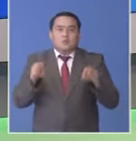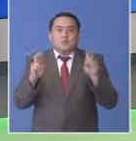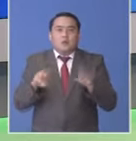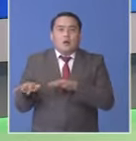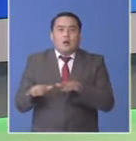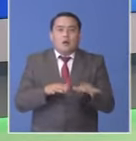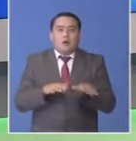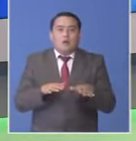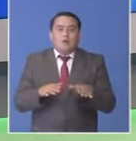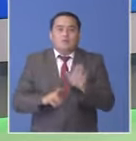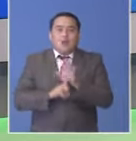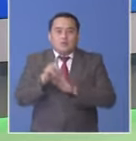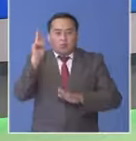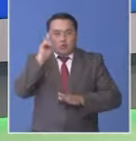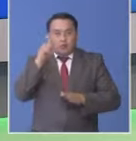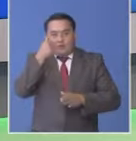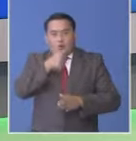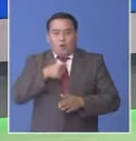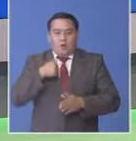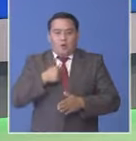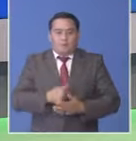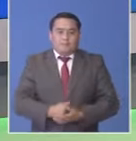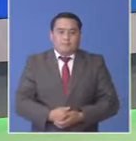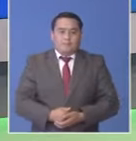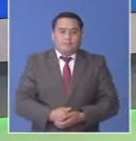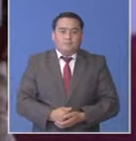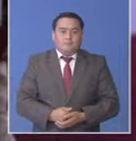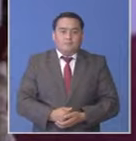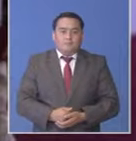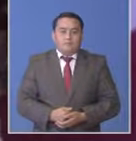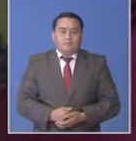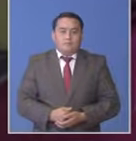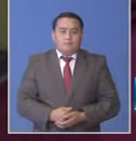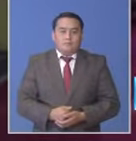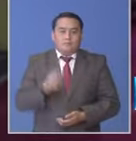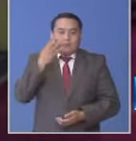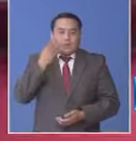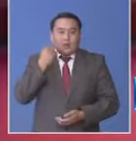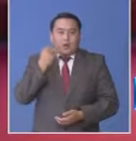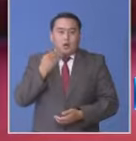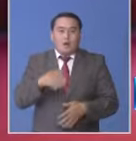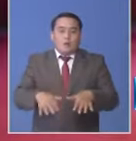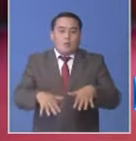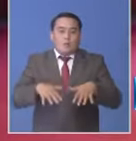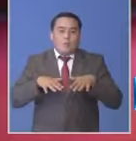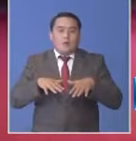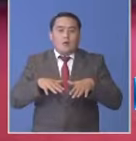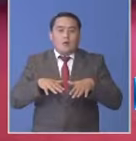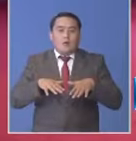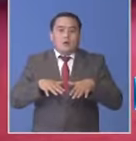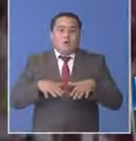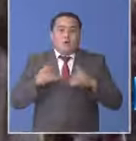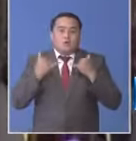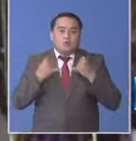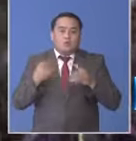специальная акция, приуроченная к началу учебного года. Алматинскую публику цирк «Миллениум» покорил уже с